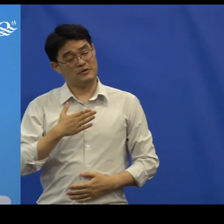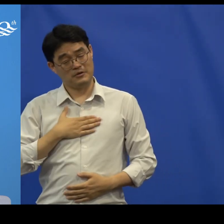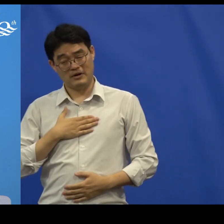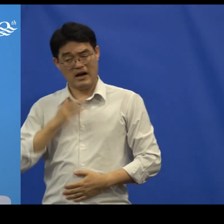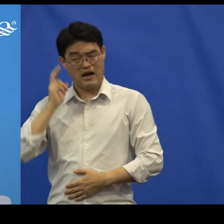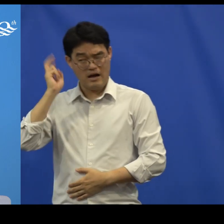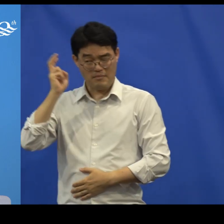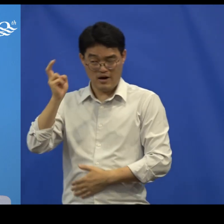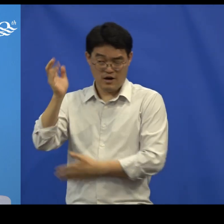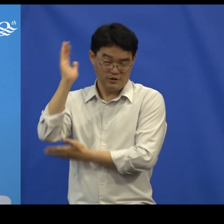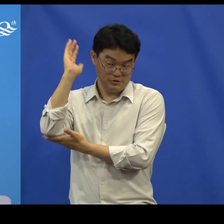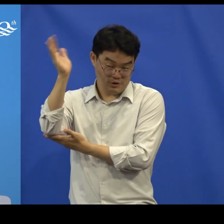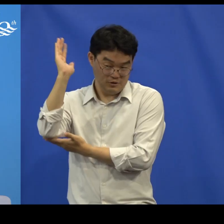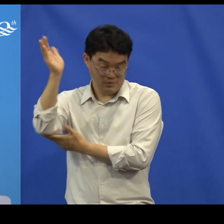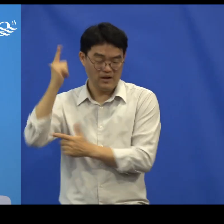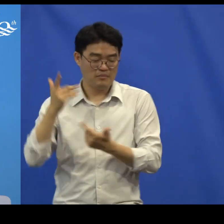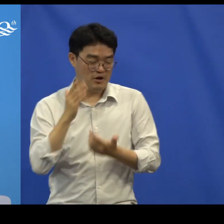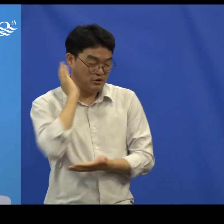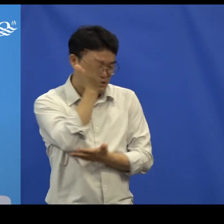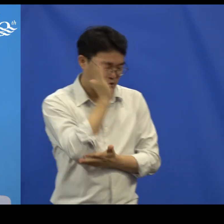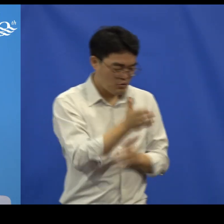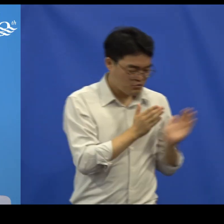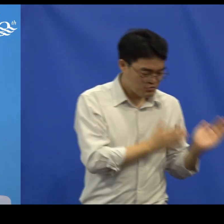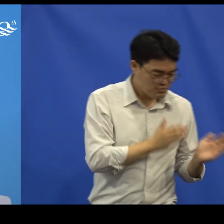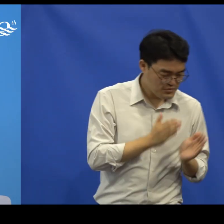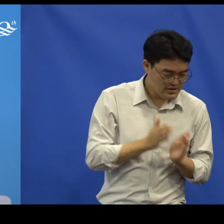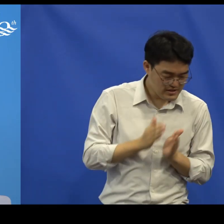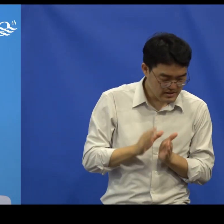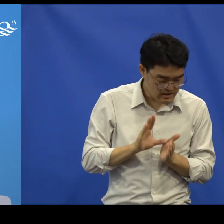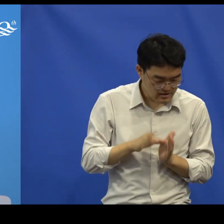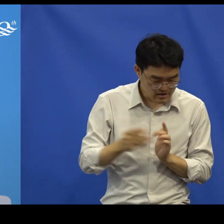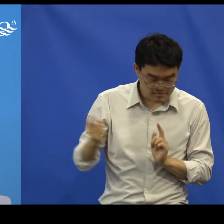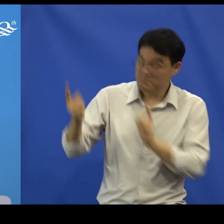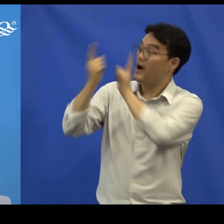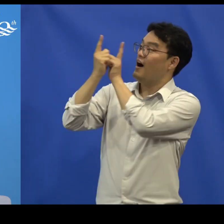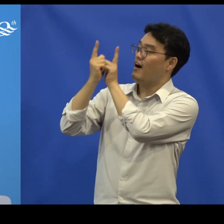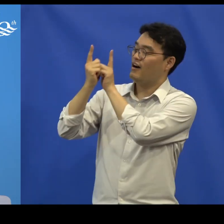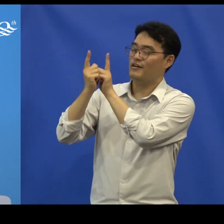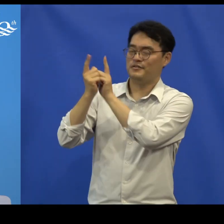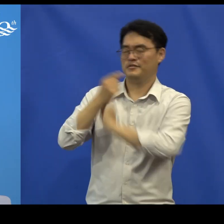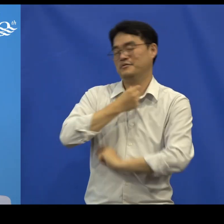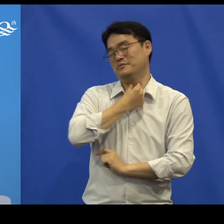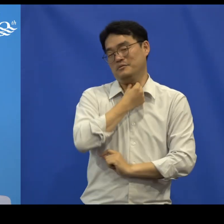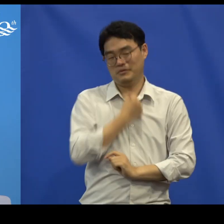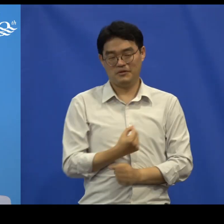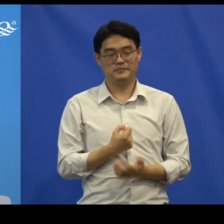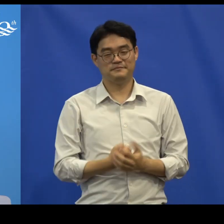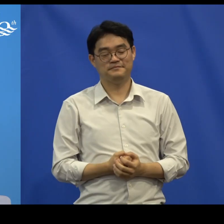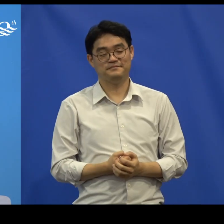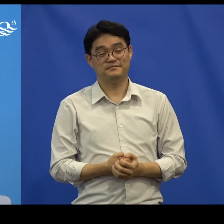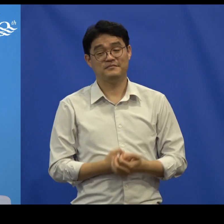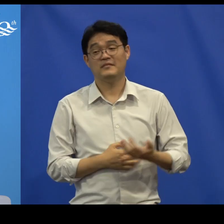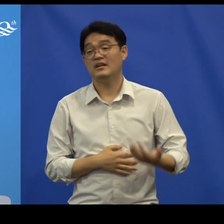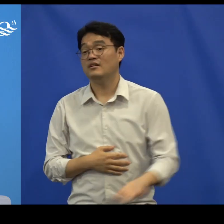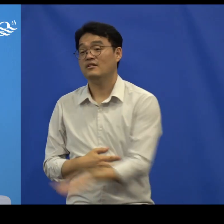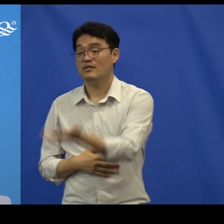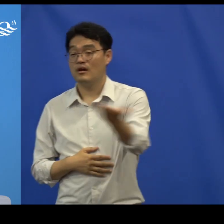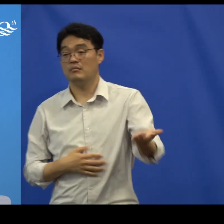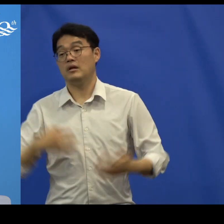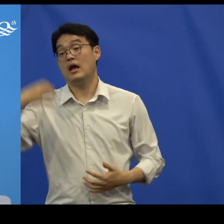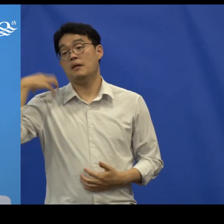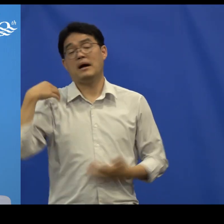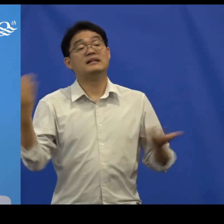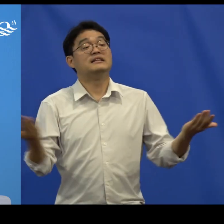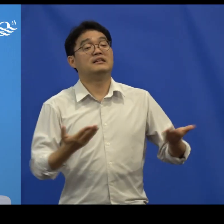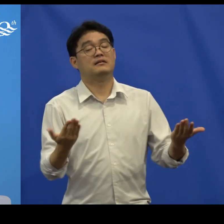설교하는 때에 주님을 맞이할. 그러니까 여러분들이 하고 있는 그 일이에요. 그 일을 하고 있을 때 주님을 맞이할 때 부끄러움이